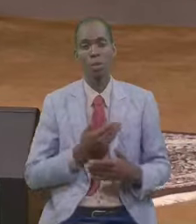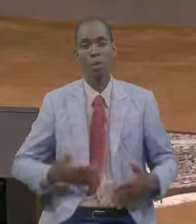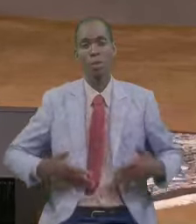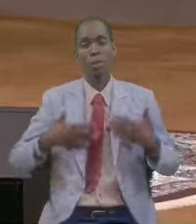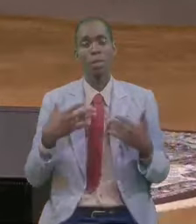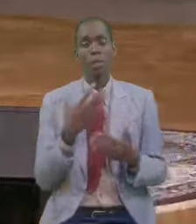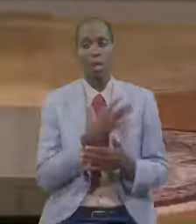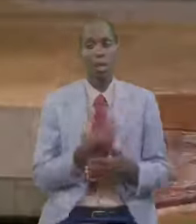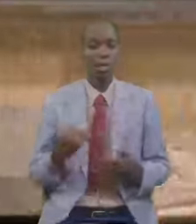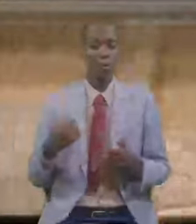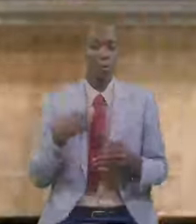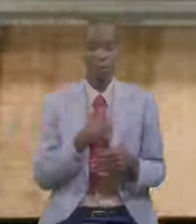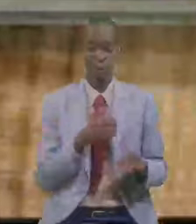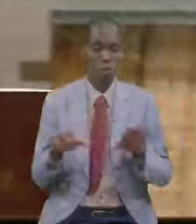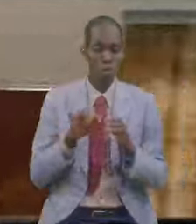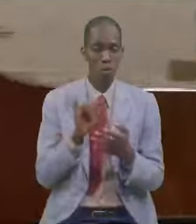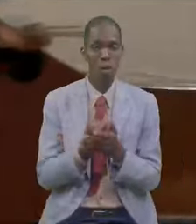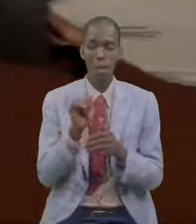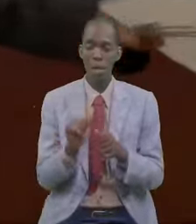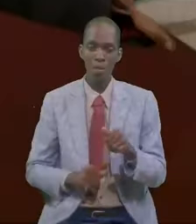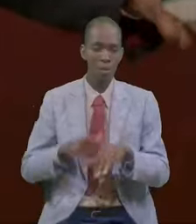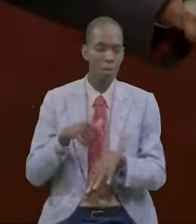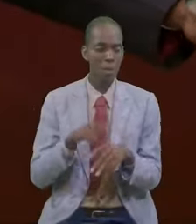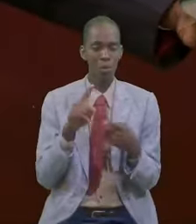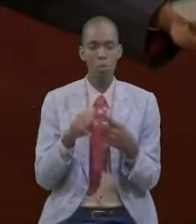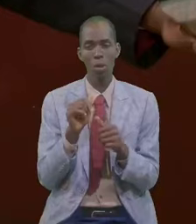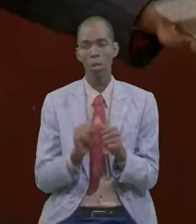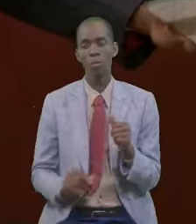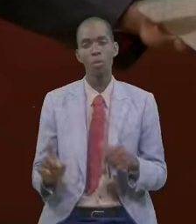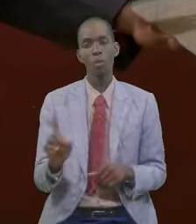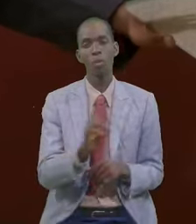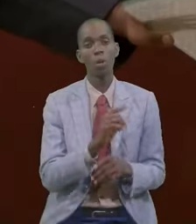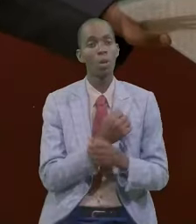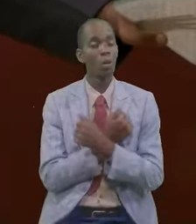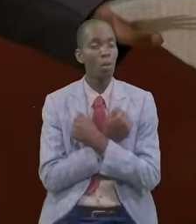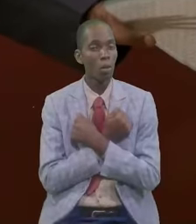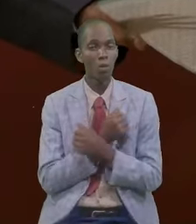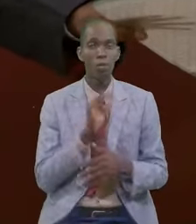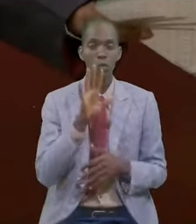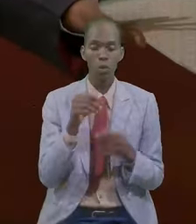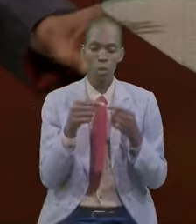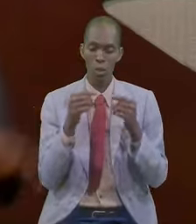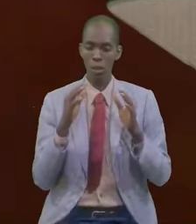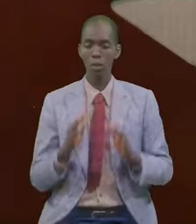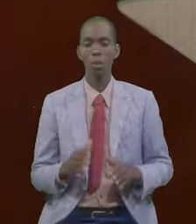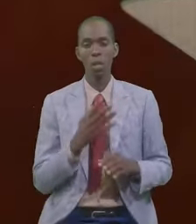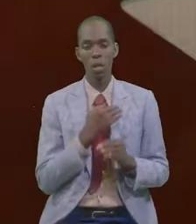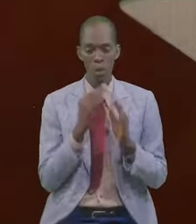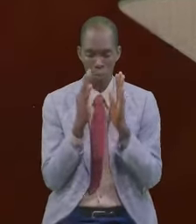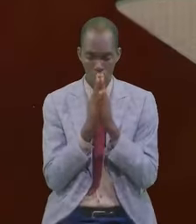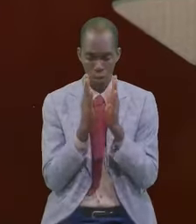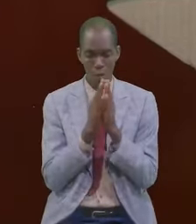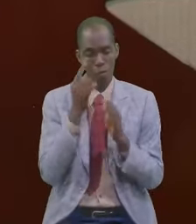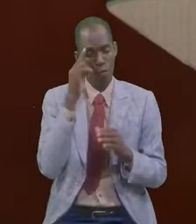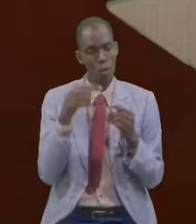notre vie? Est-ce que nous faisons cela à tout moment, à toute personne? Aimez vos ennemis aussi et priez